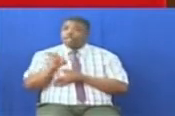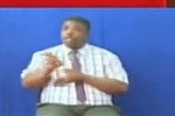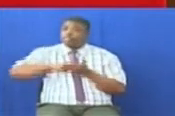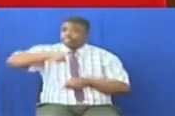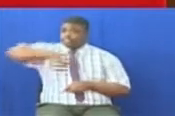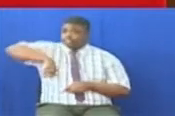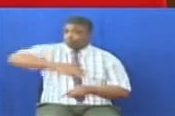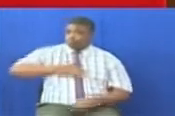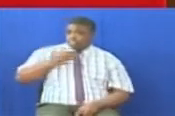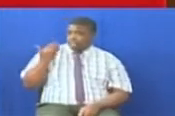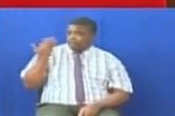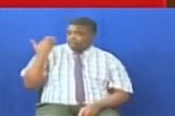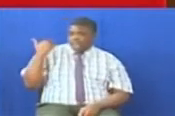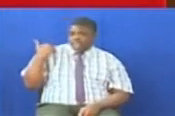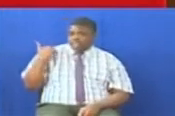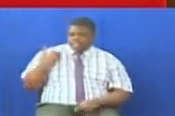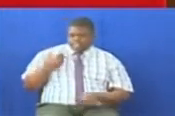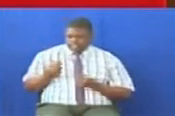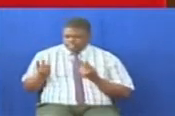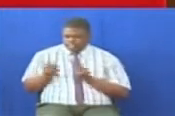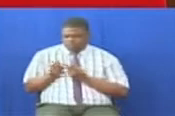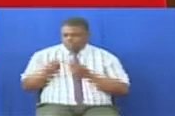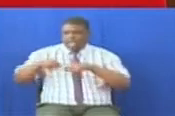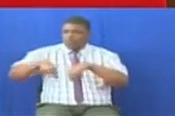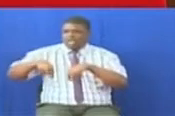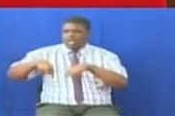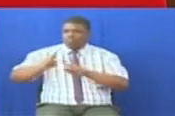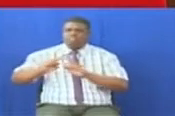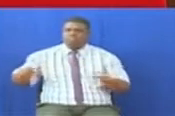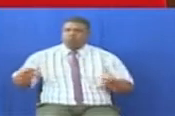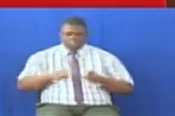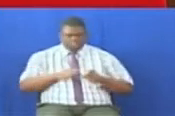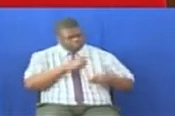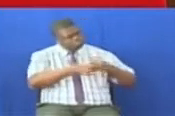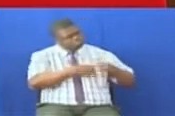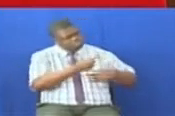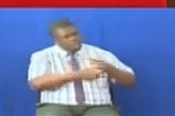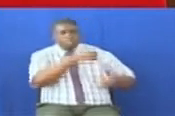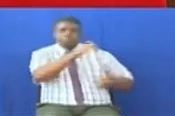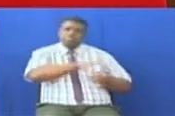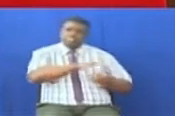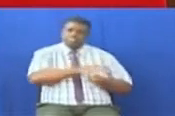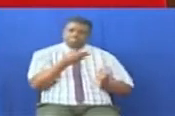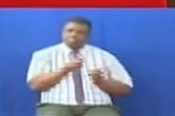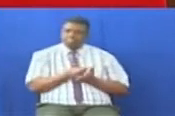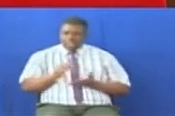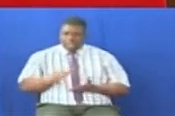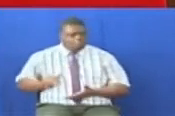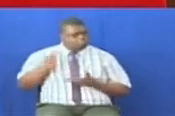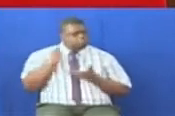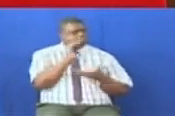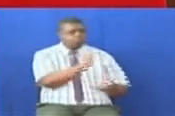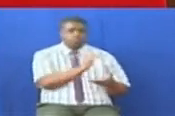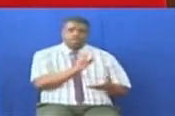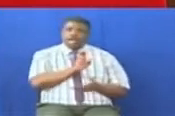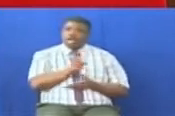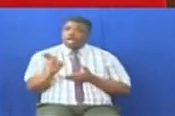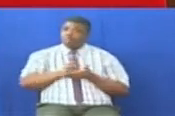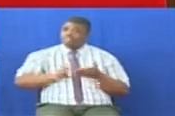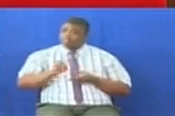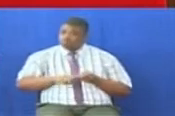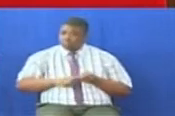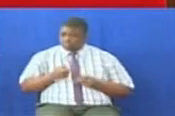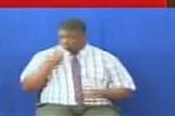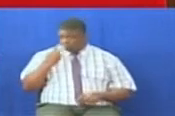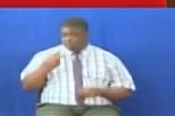zetu hapo zamani hazikuwa kama hivi zilivyo. Miradi mingi sana ilikuwa pesa zinaletwa katika halmashauri zetu, lakini tunaona